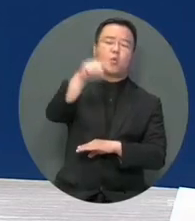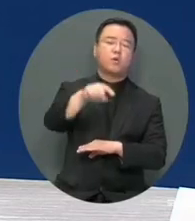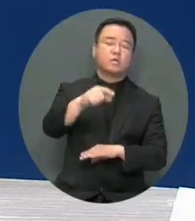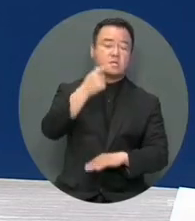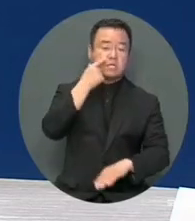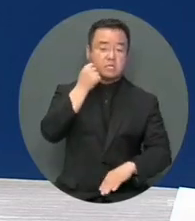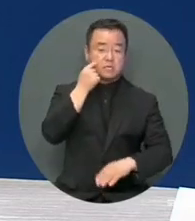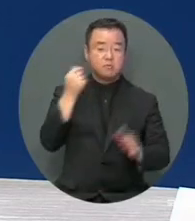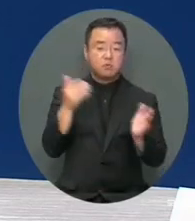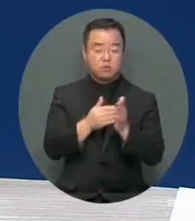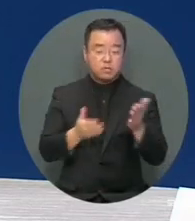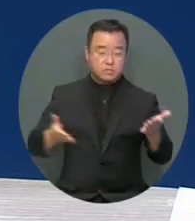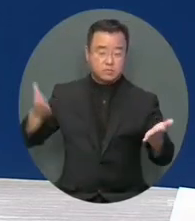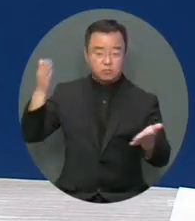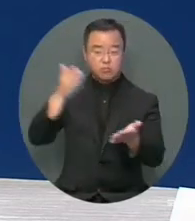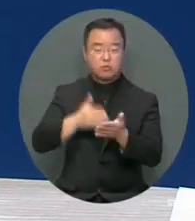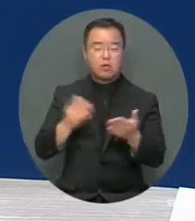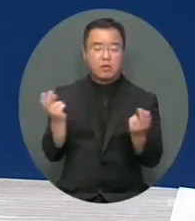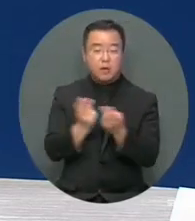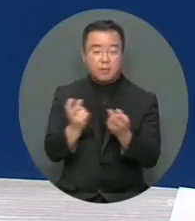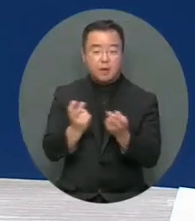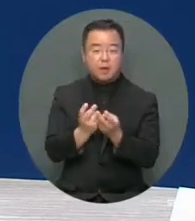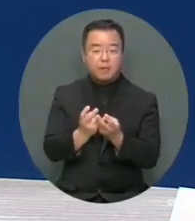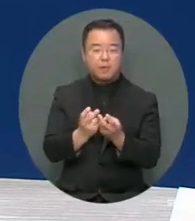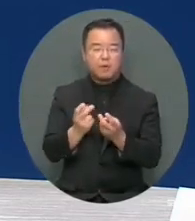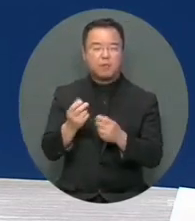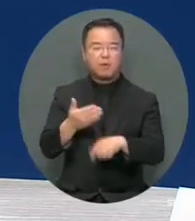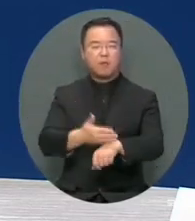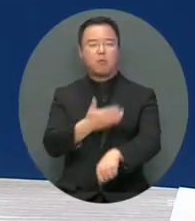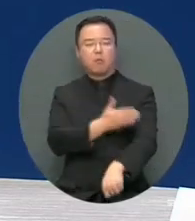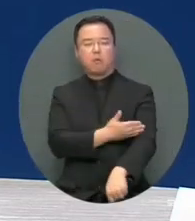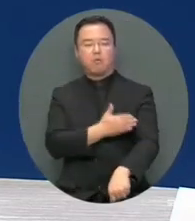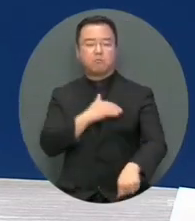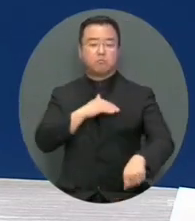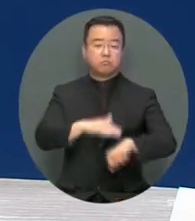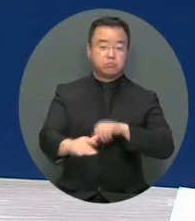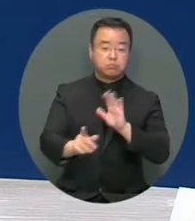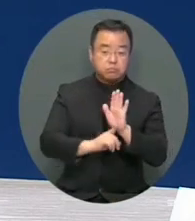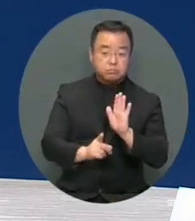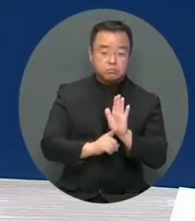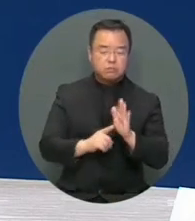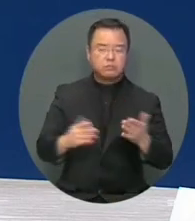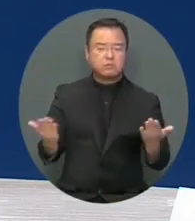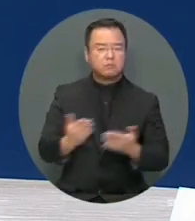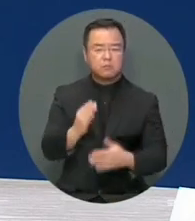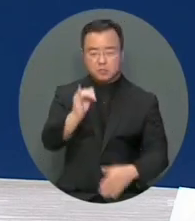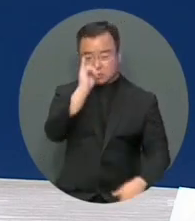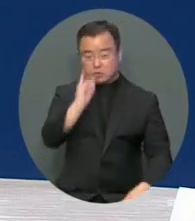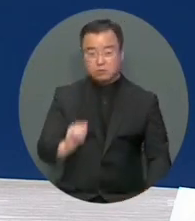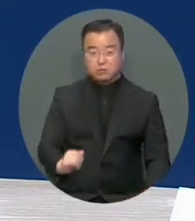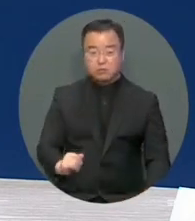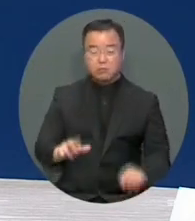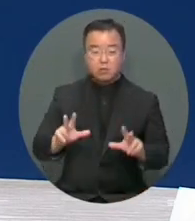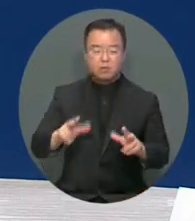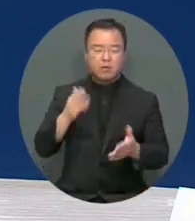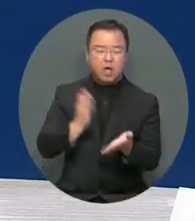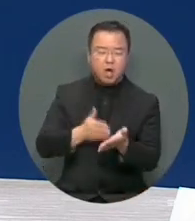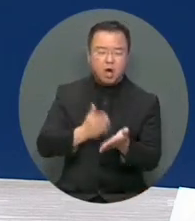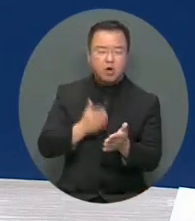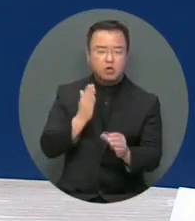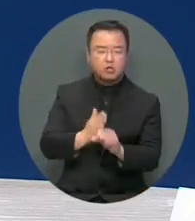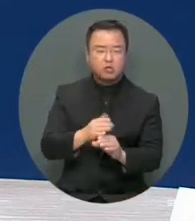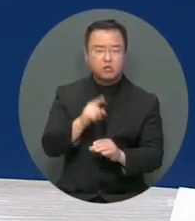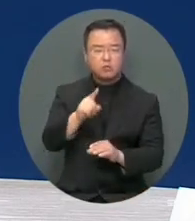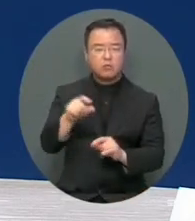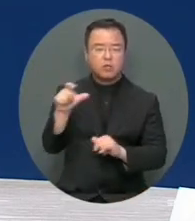후쿠오카까지 가는 안을 약간 브로핑식으로 더 과장해서 띄우기도 하거든요. 그런데 언론에서 이제 그거를